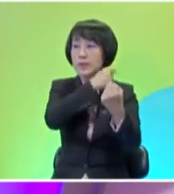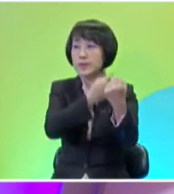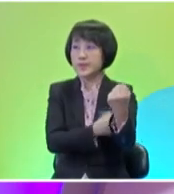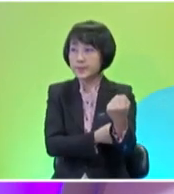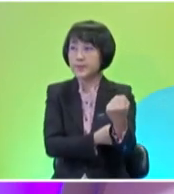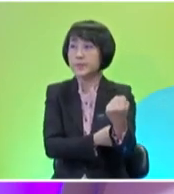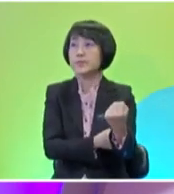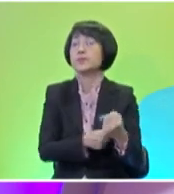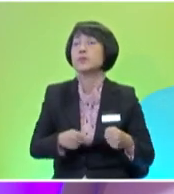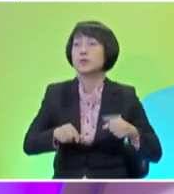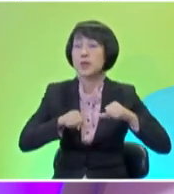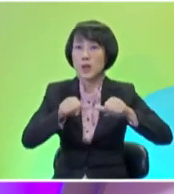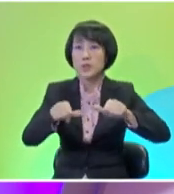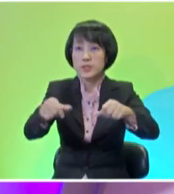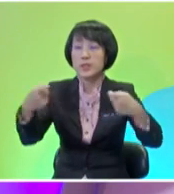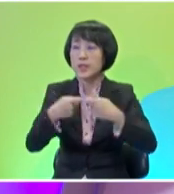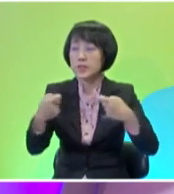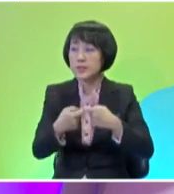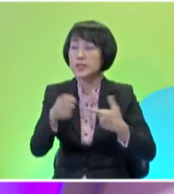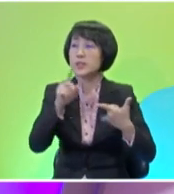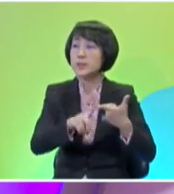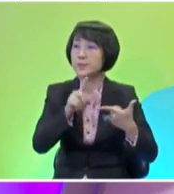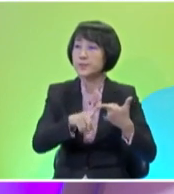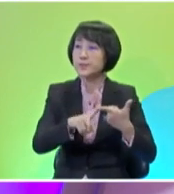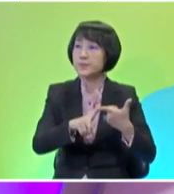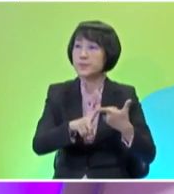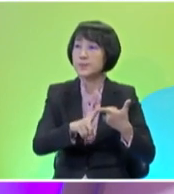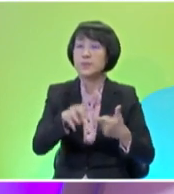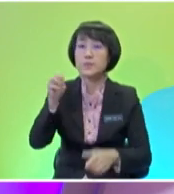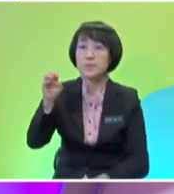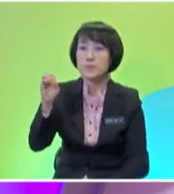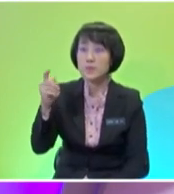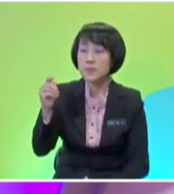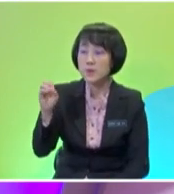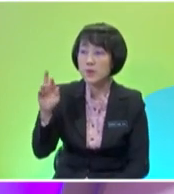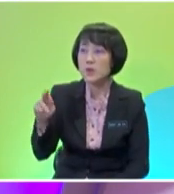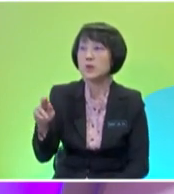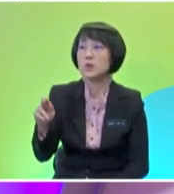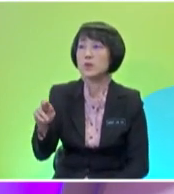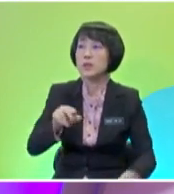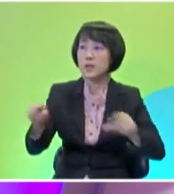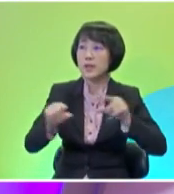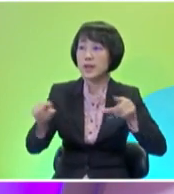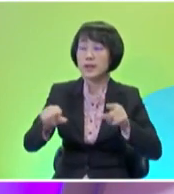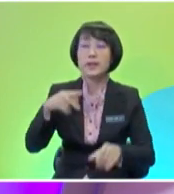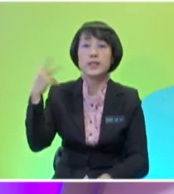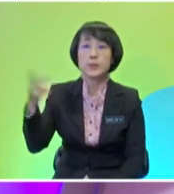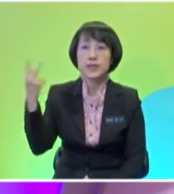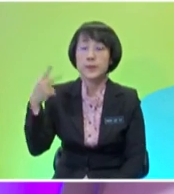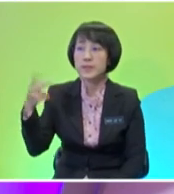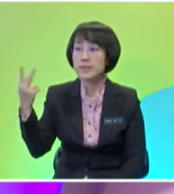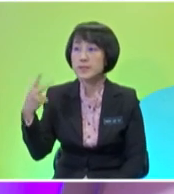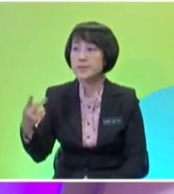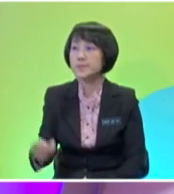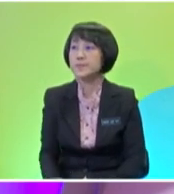mengalirkan arus elektrik secara keseluruhan, dan juga yang kedua ialah motor. Kerana motor tu yang akan gerakkan kita punya kipas. Okey, ni motor, yang ni kipas